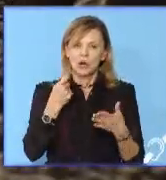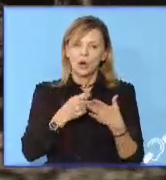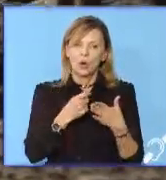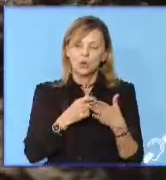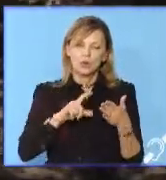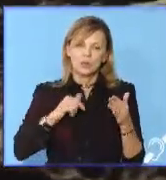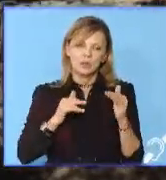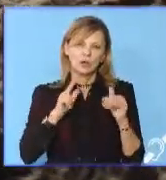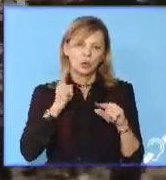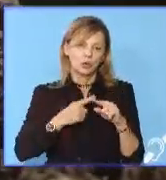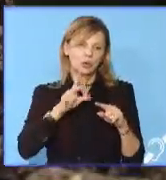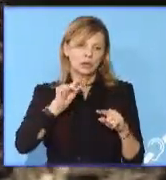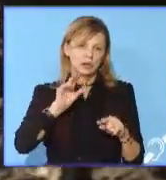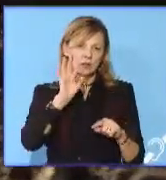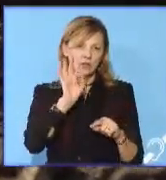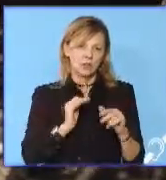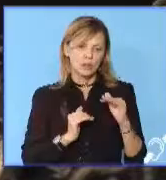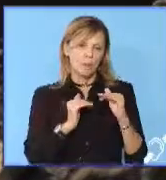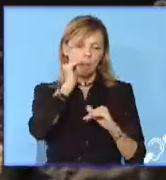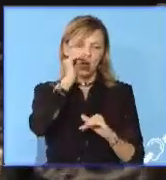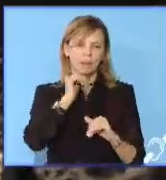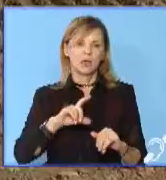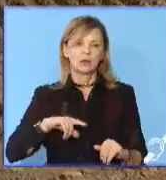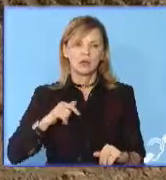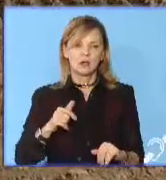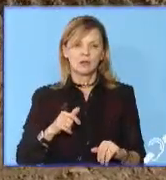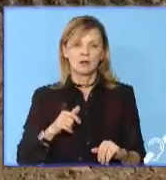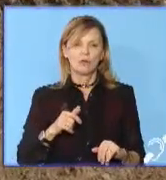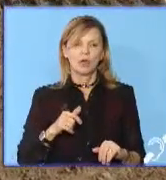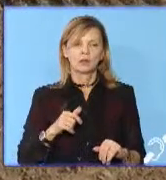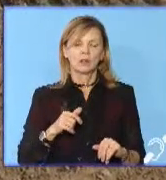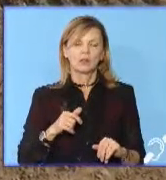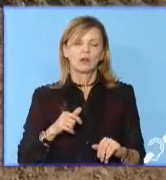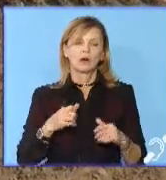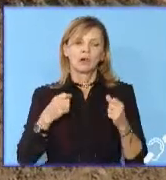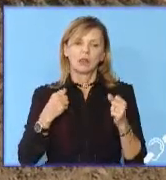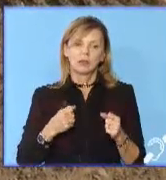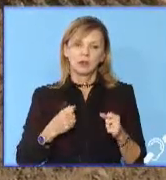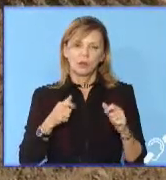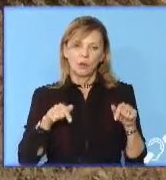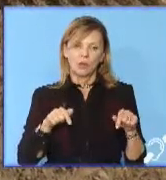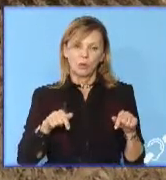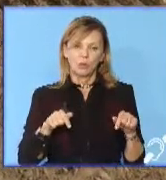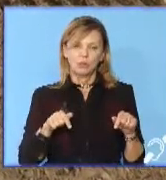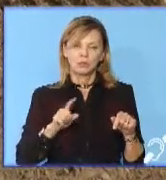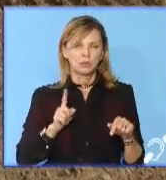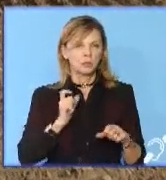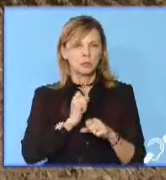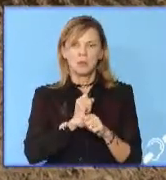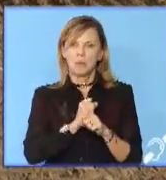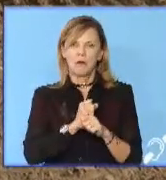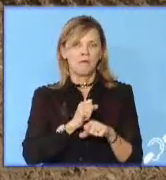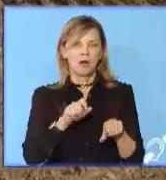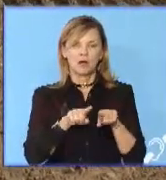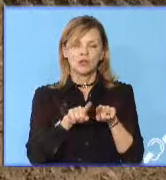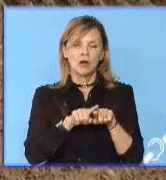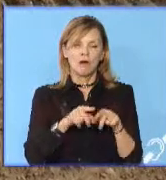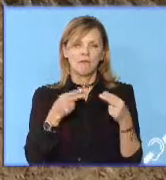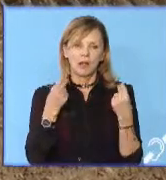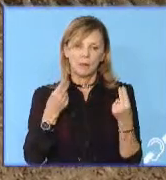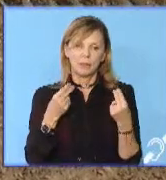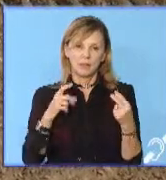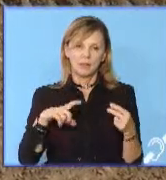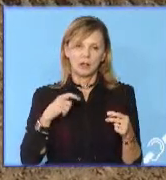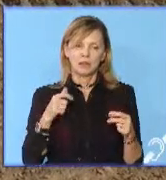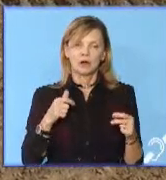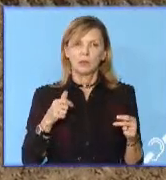grâului sunt cu 30% mai mari. E foarte tare greu, e prea aspru, nu o să mai face cum trebuie. Suntem